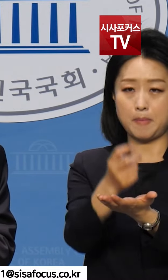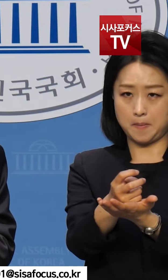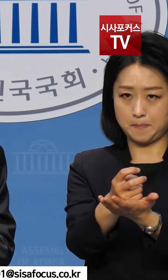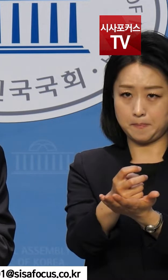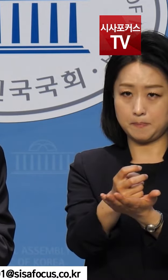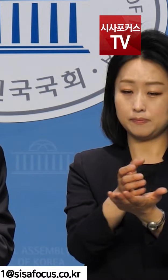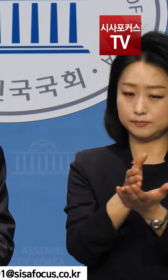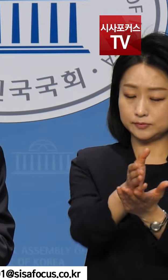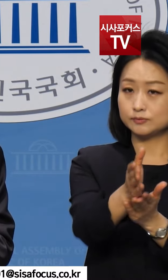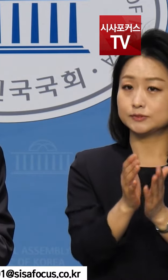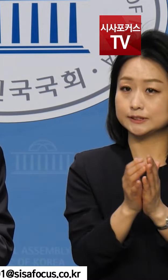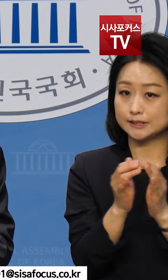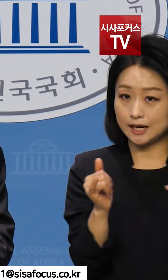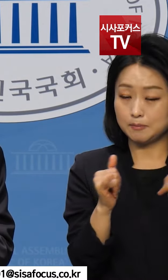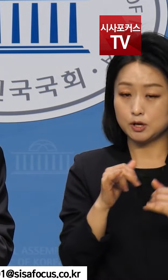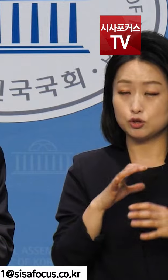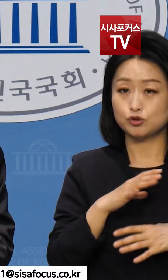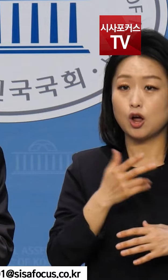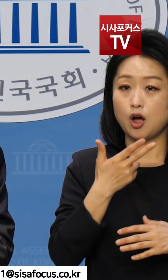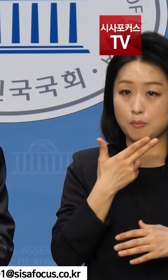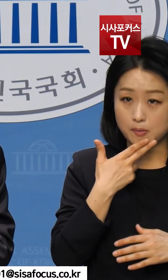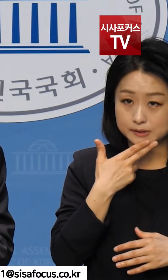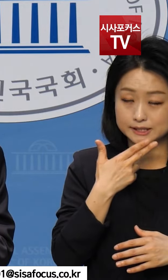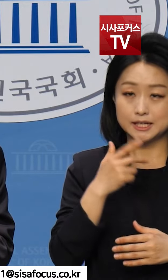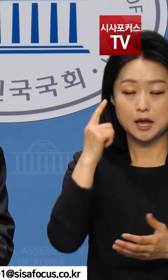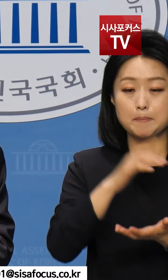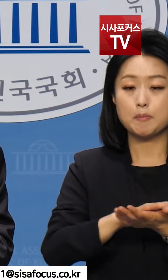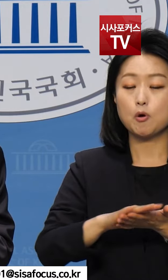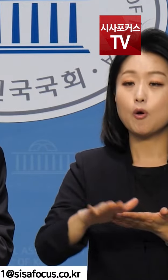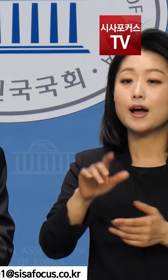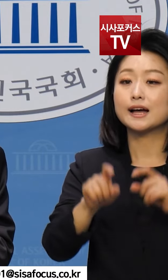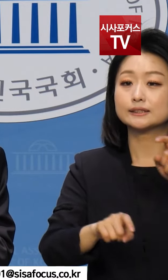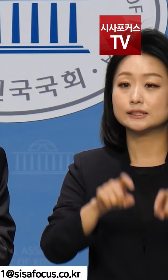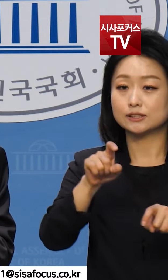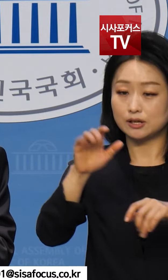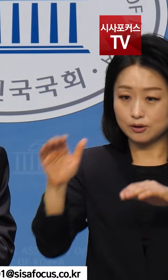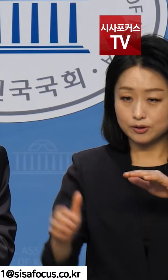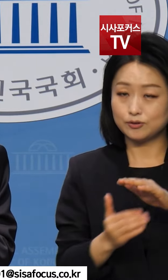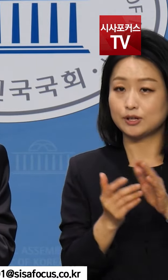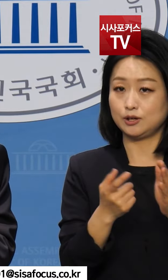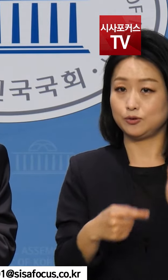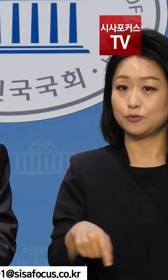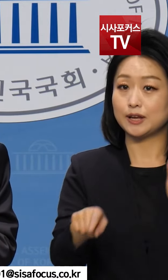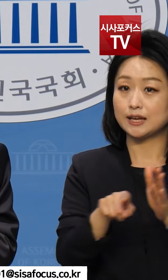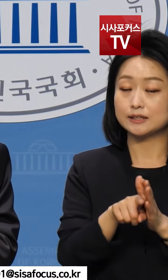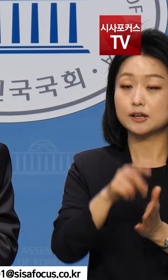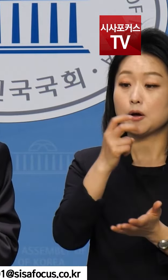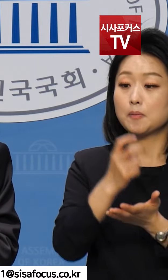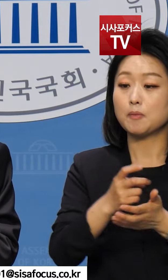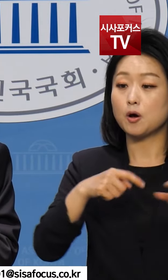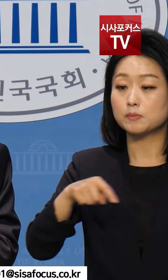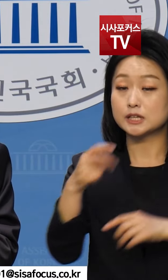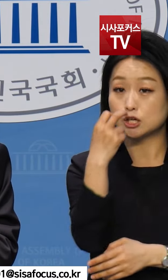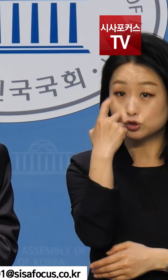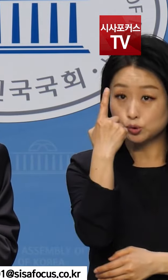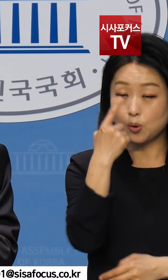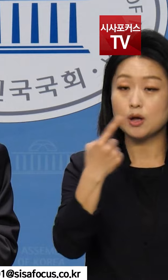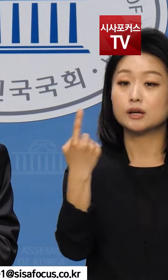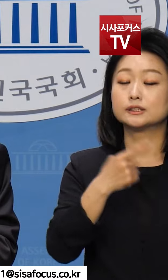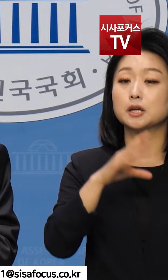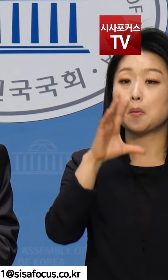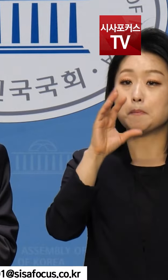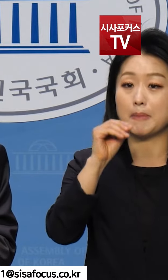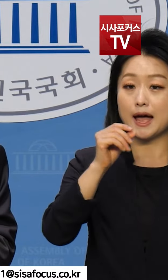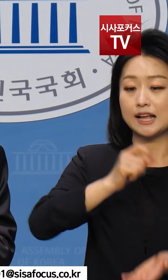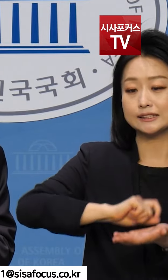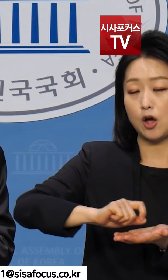법조계가 두려움 없이 평화를 실현할 수 있도록 하기 위해서는 법치수호 천만인